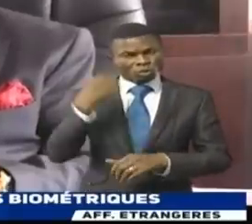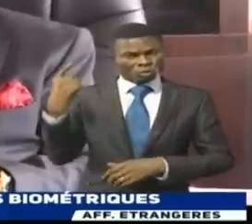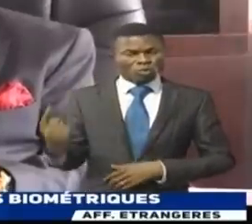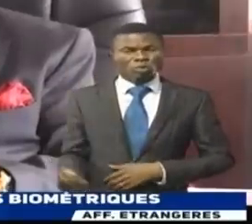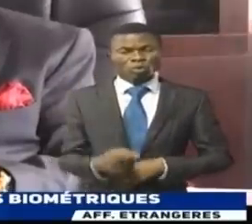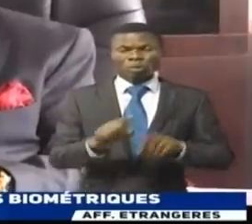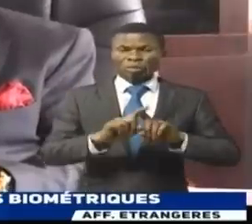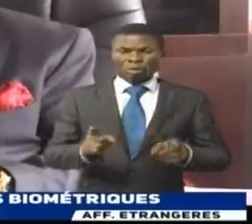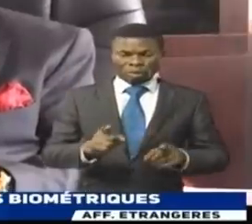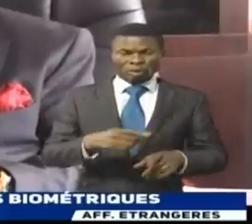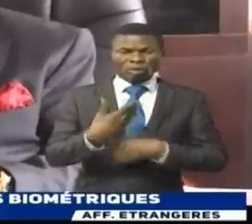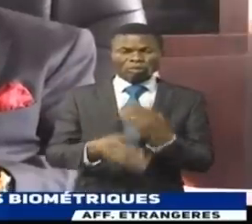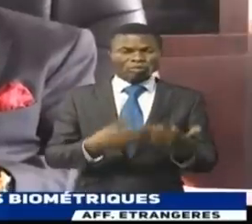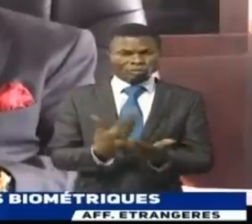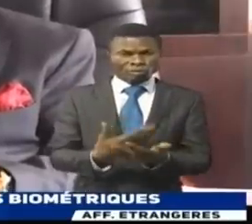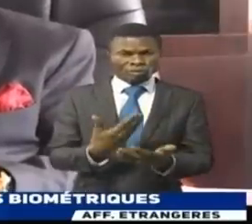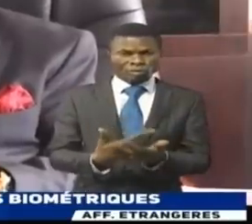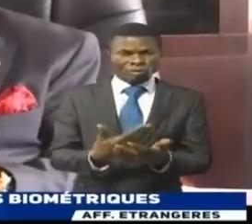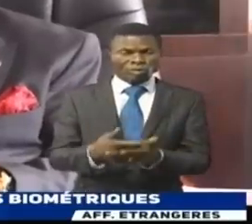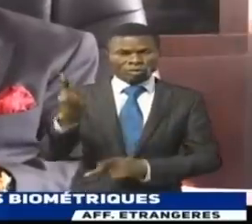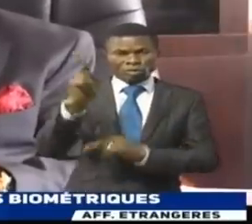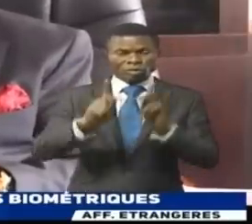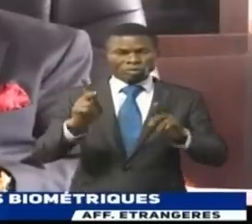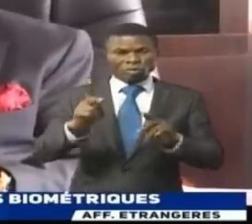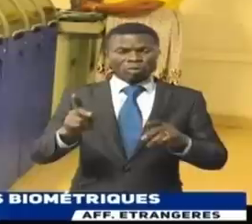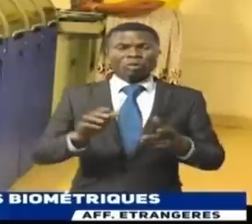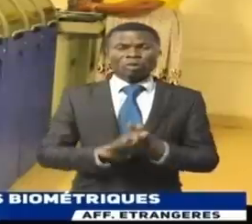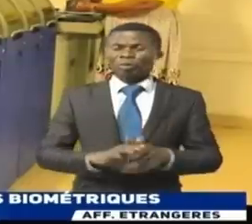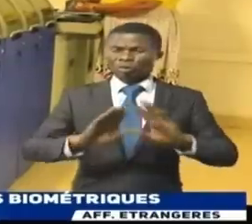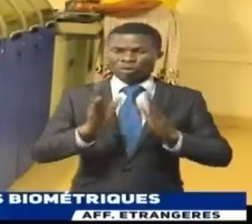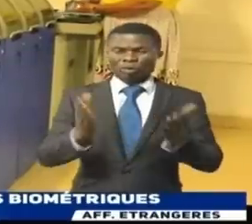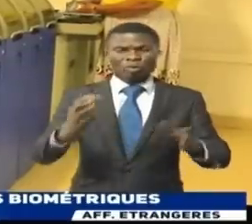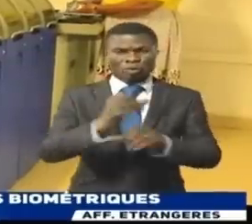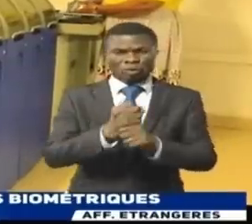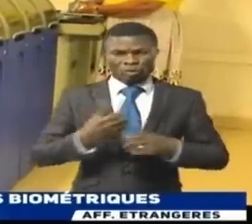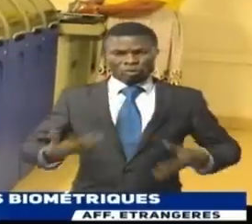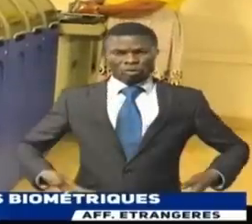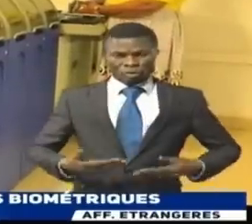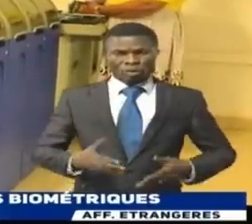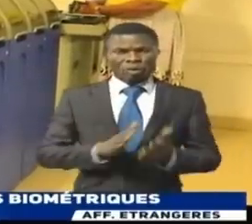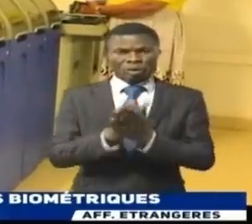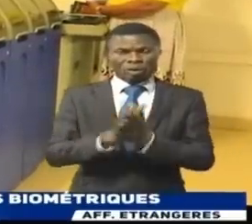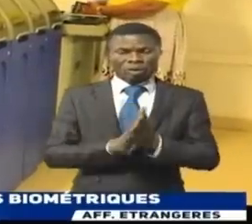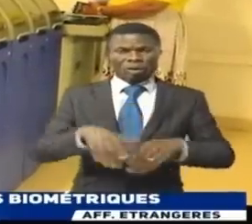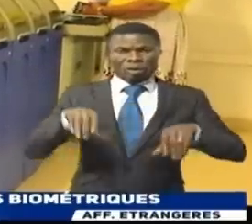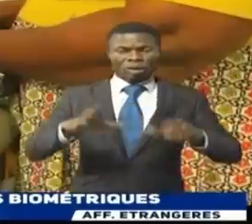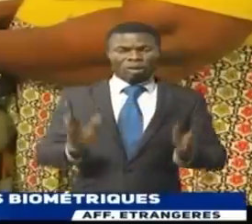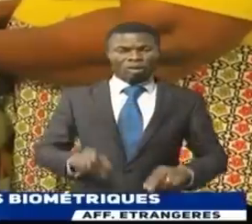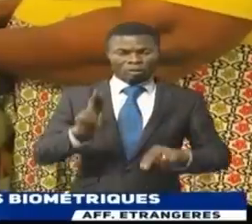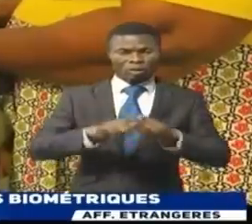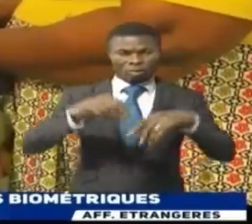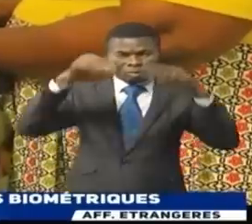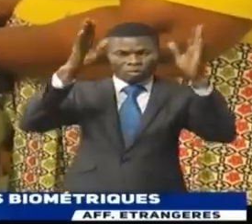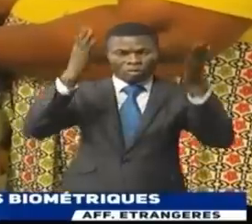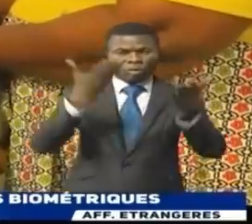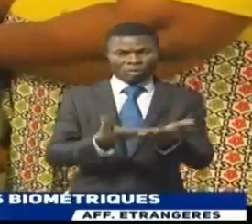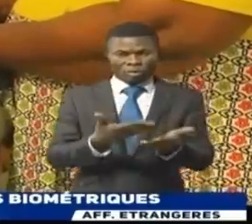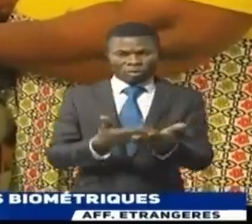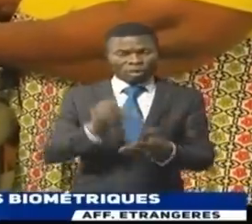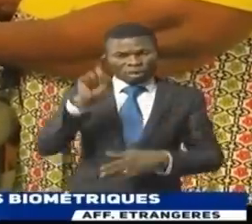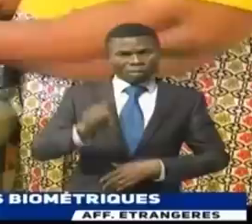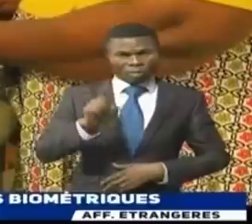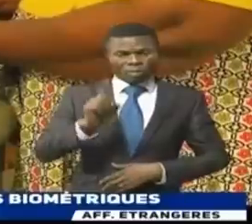mais nous les faisons rapidement pour ne pas préjudicier la population. Ça concerne aussi les Congolais vivant à l'étranger, désireux